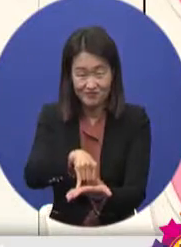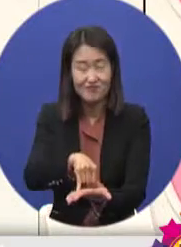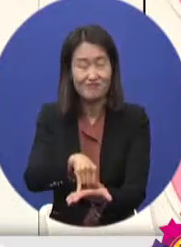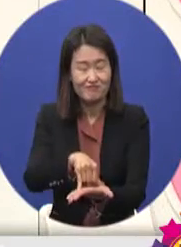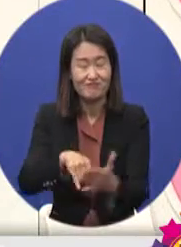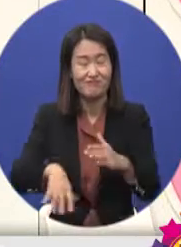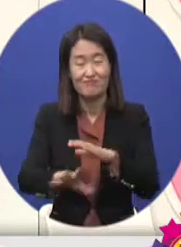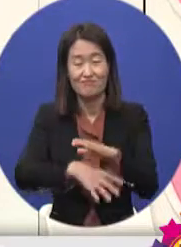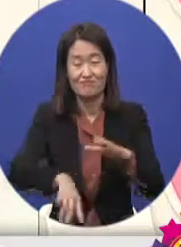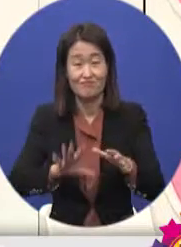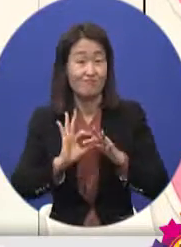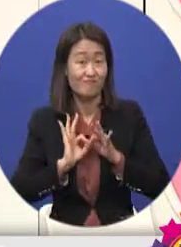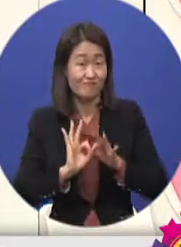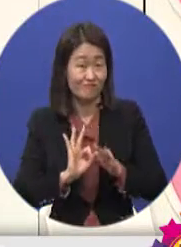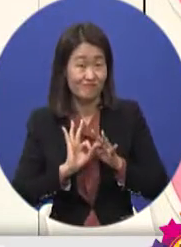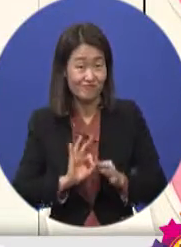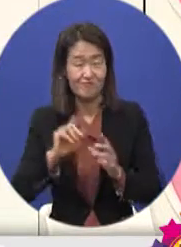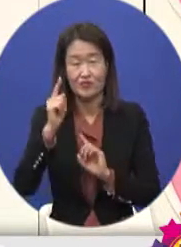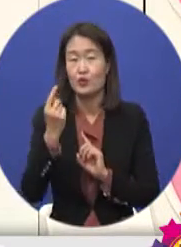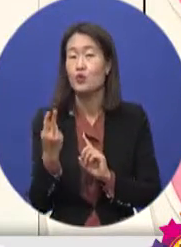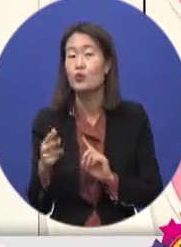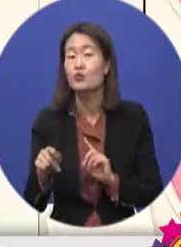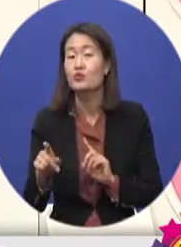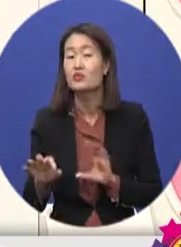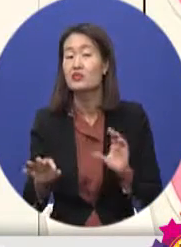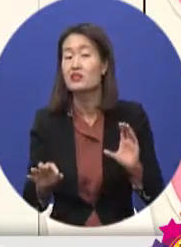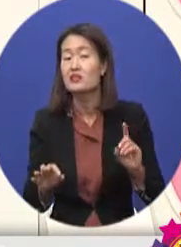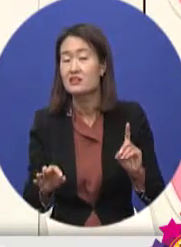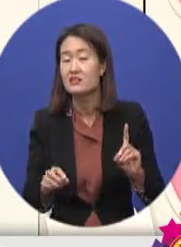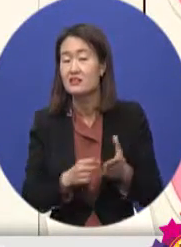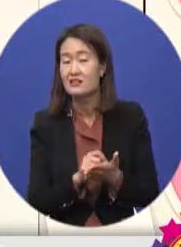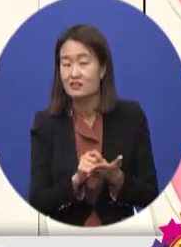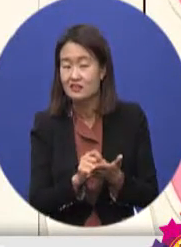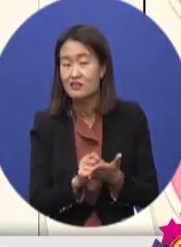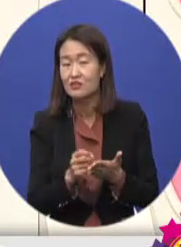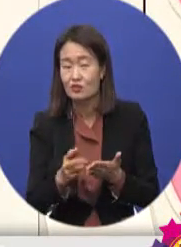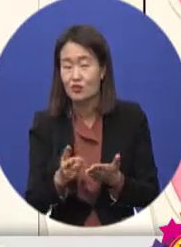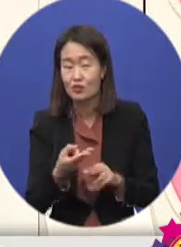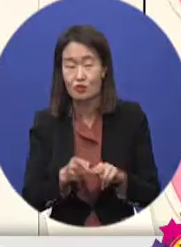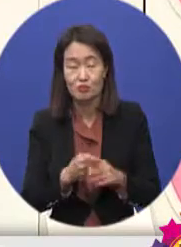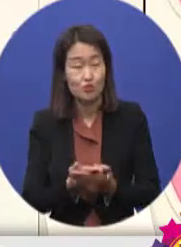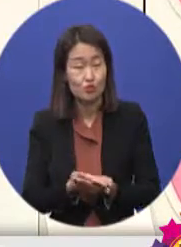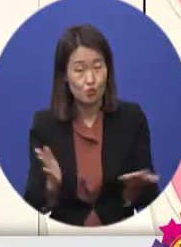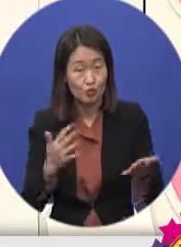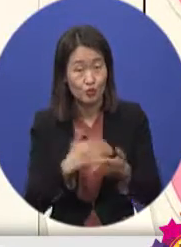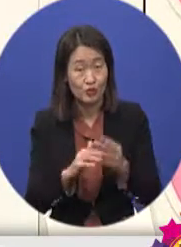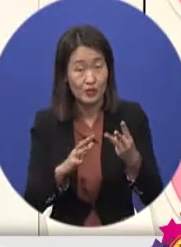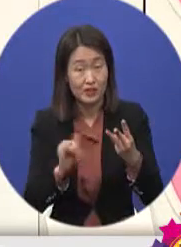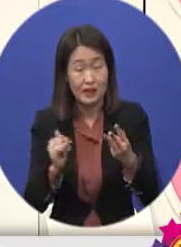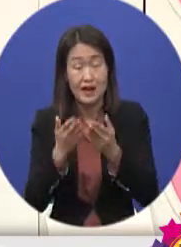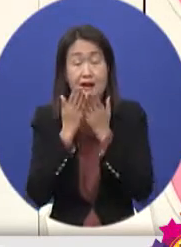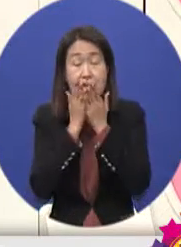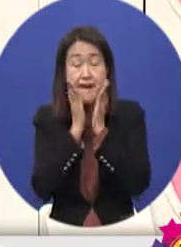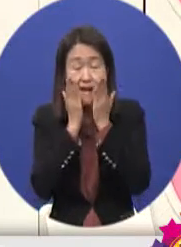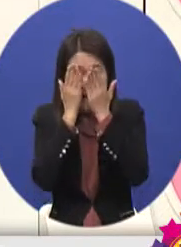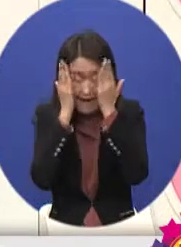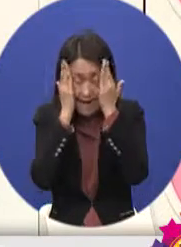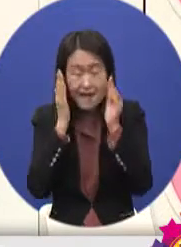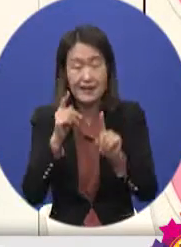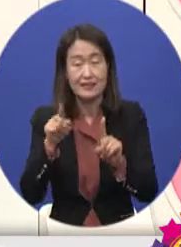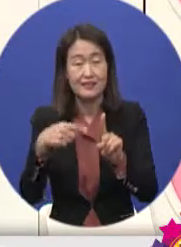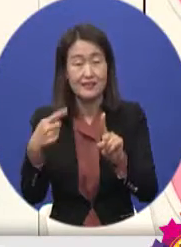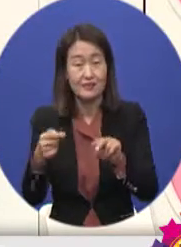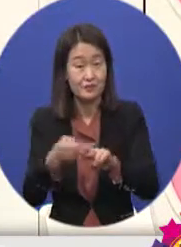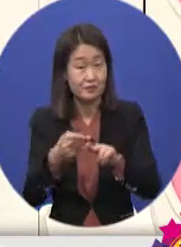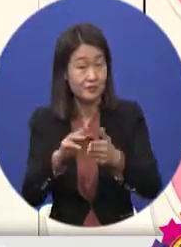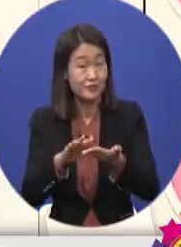저희가 추첨을 통해서 이효정의 메들리 CD를 드리고요. 그리고 마스크팩을 한 분을 추첨을 해서 보내드리도록